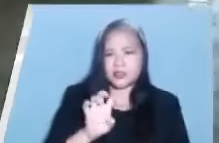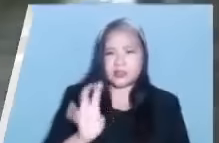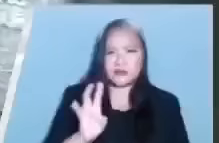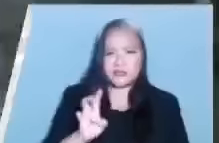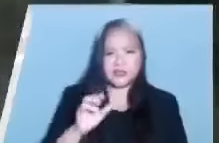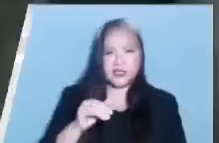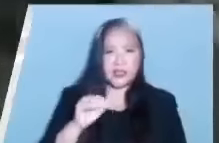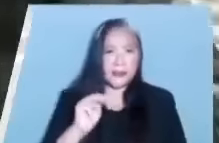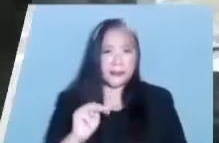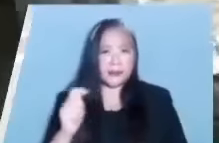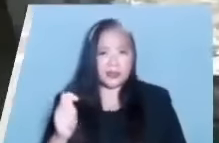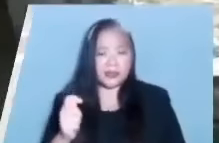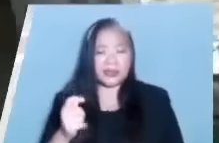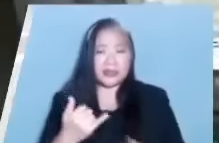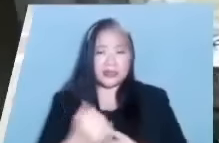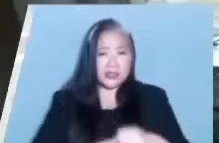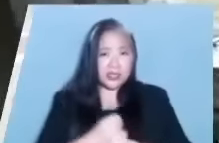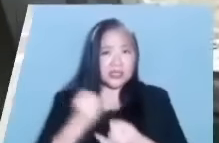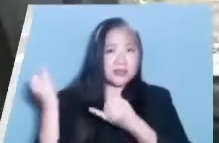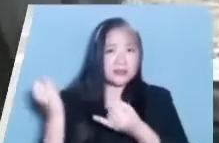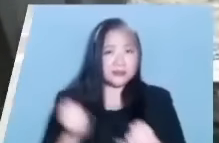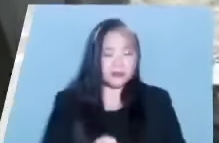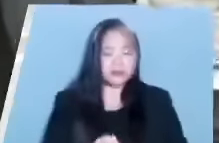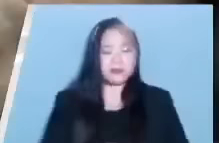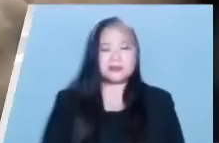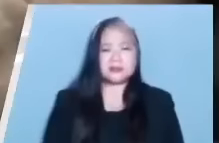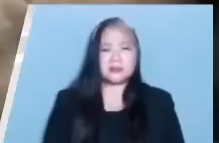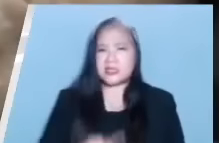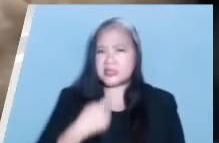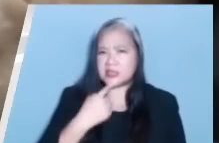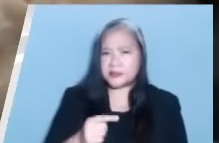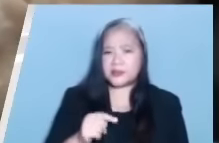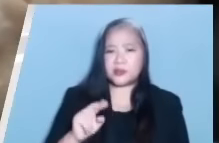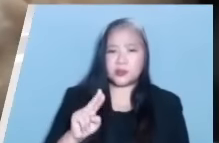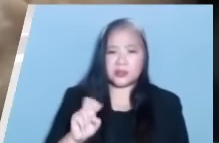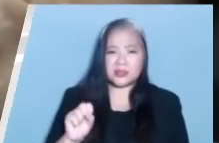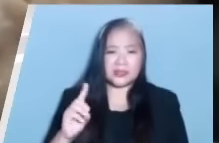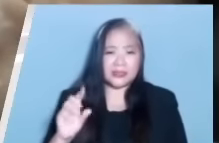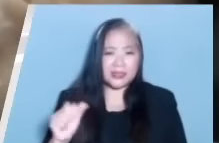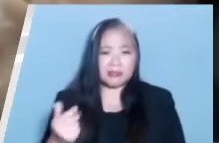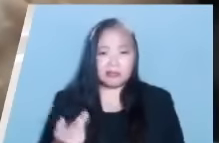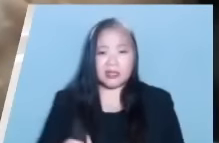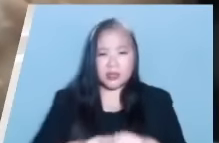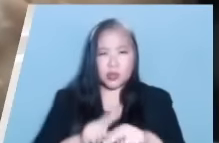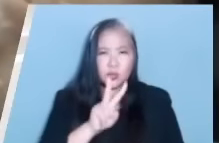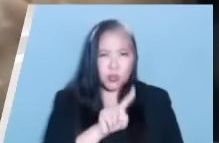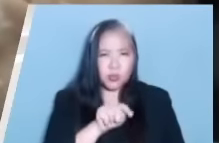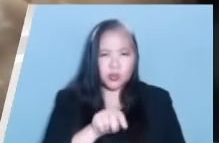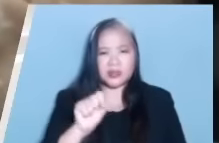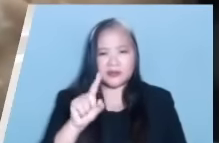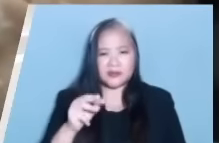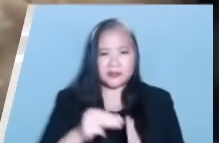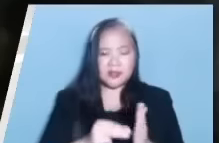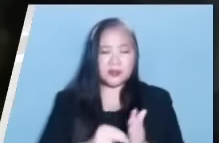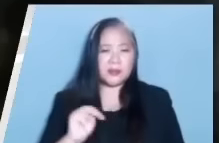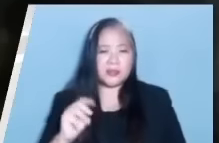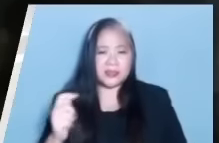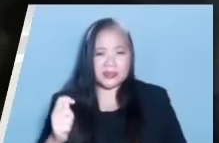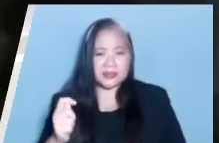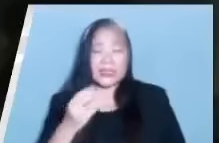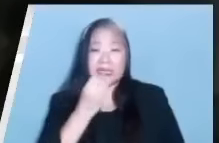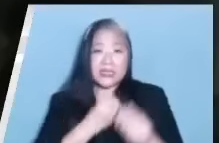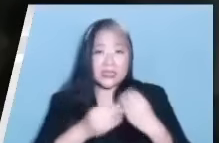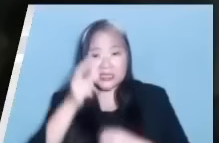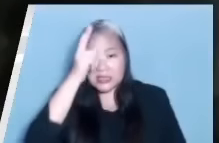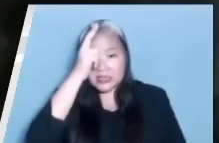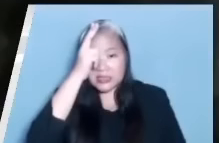ngayong taon. Ayon sa USDA, inaasahang tataas at 2.11 metric tons ang chicken meat consumption sa bansa dahil sa